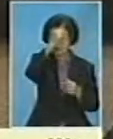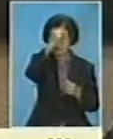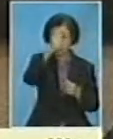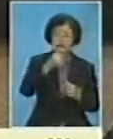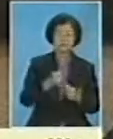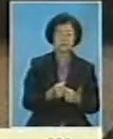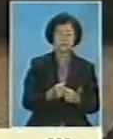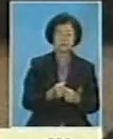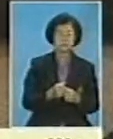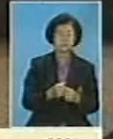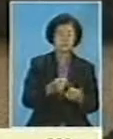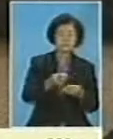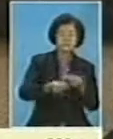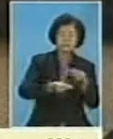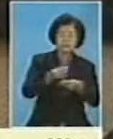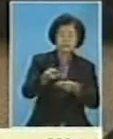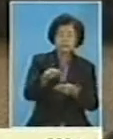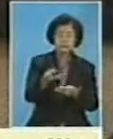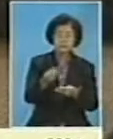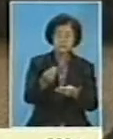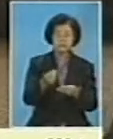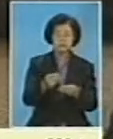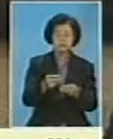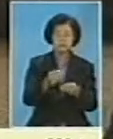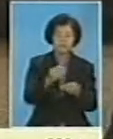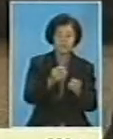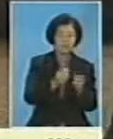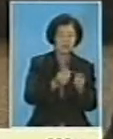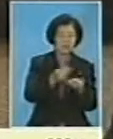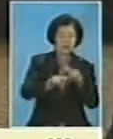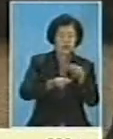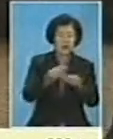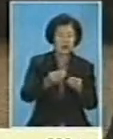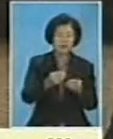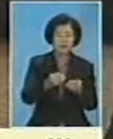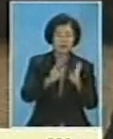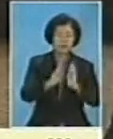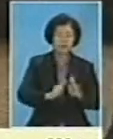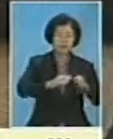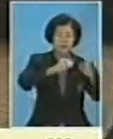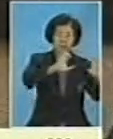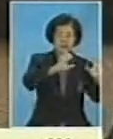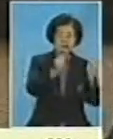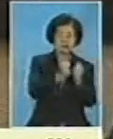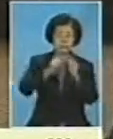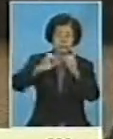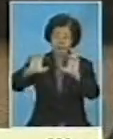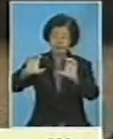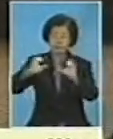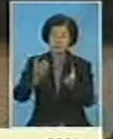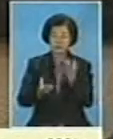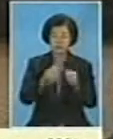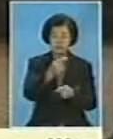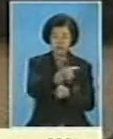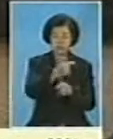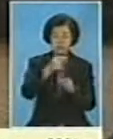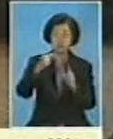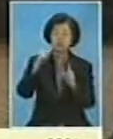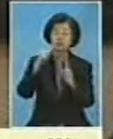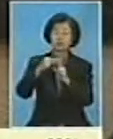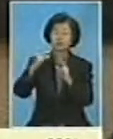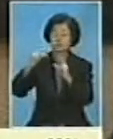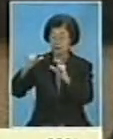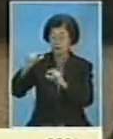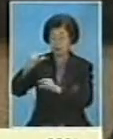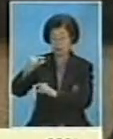สำหรับการระบายข้าวโดยวิธีการเจรจาขายแบบรัฐต่อรัฐหรือ G2G นั้นผมเห็นว่าเป็นยุท